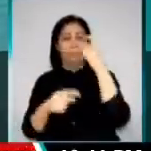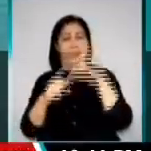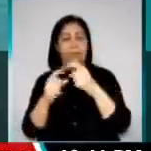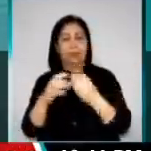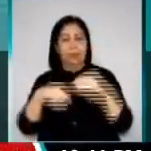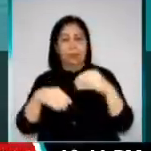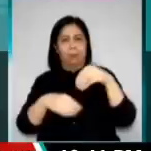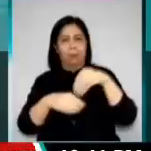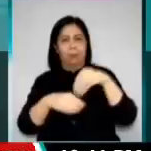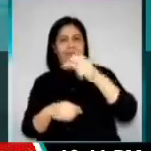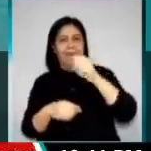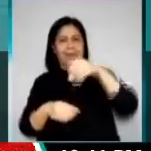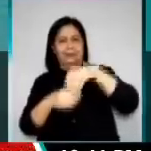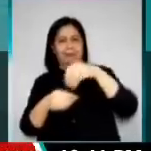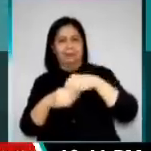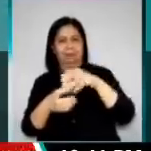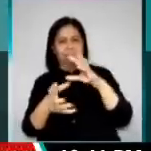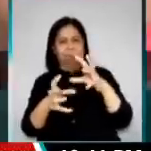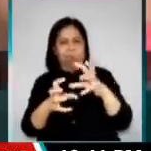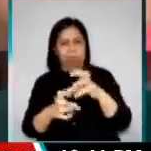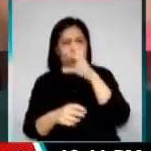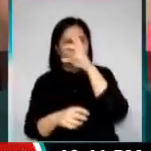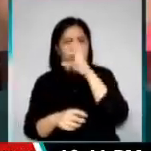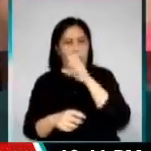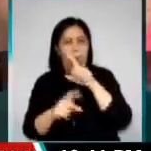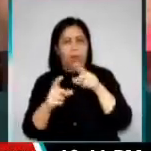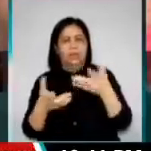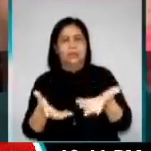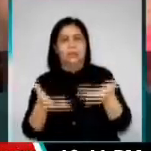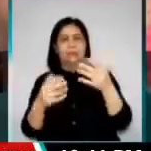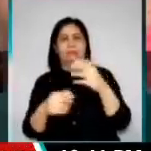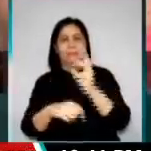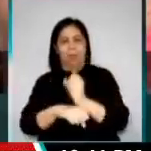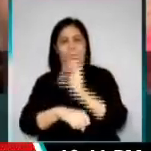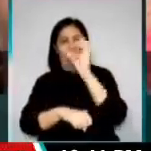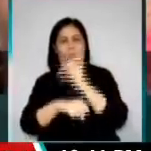sa naaagnas na katawan ng balyena. Nai-report